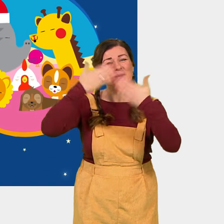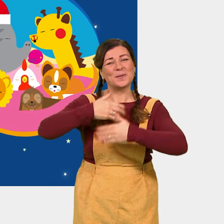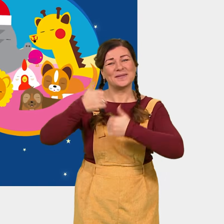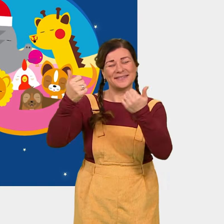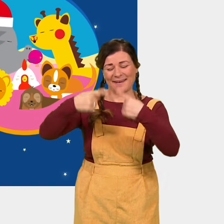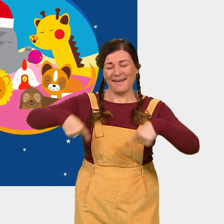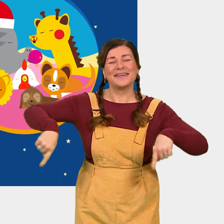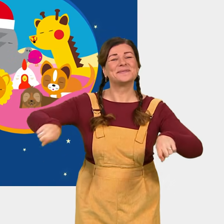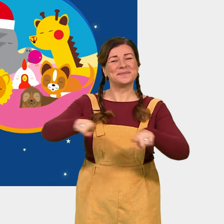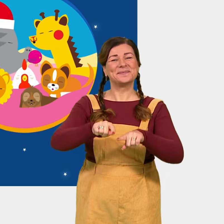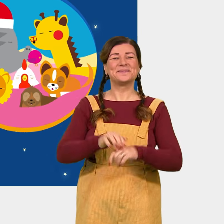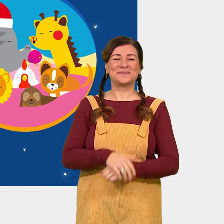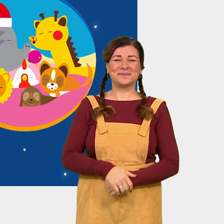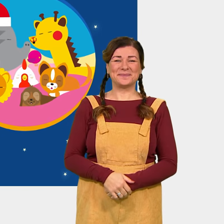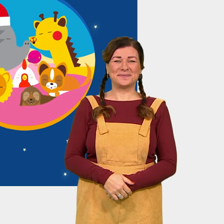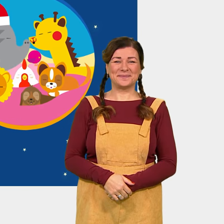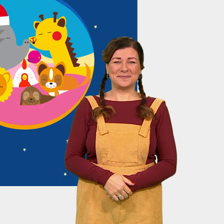o fyd